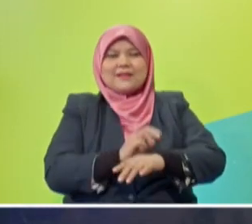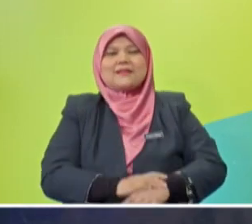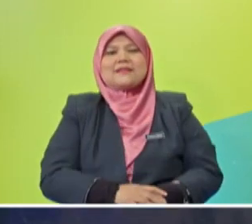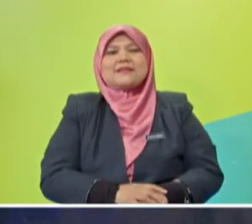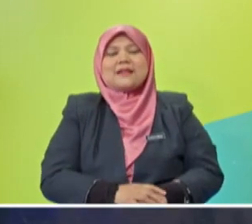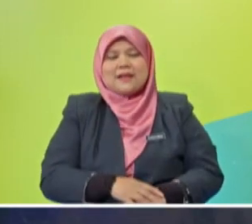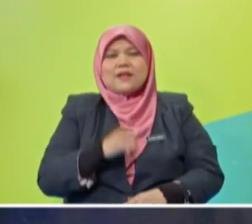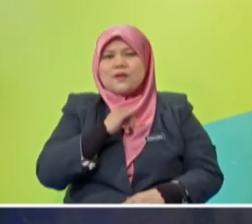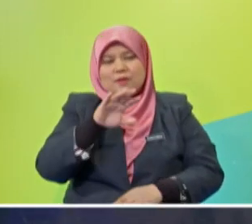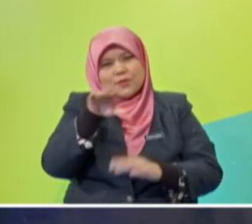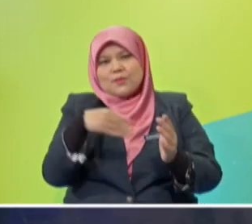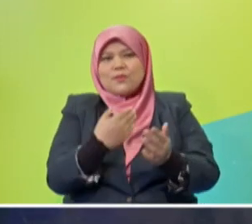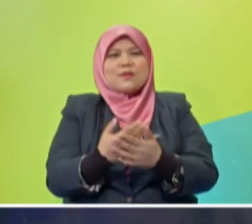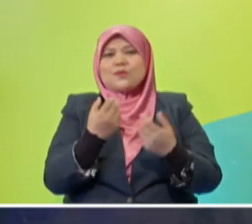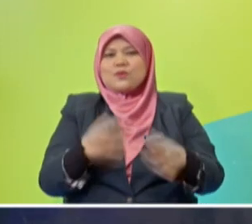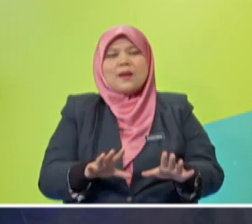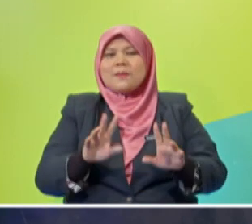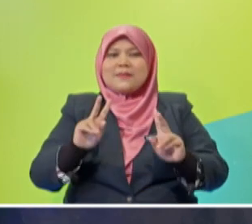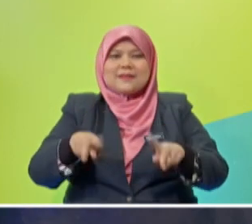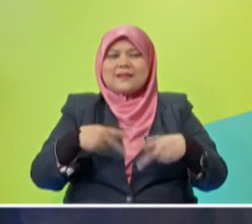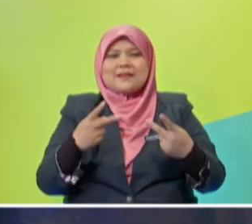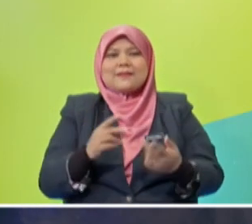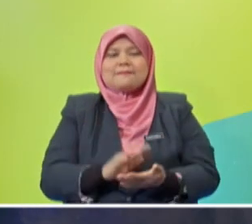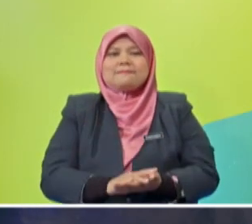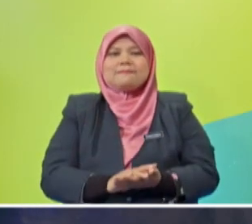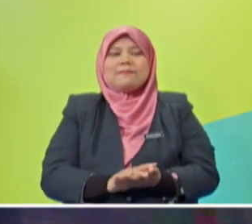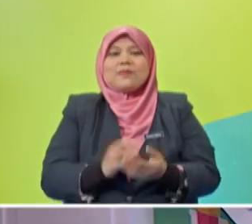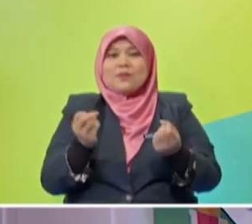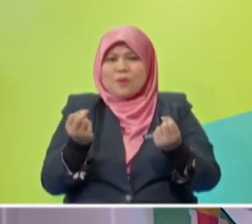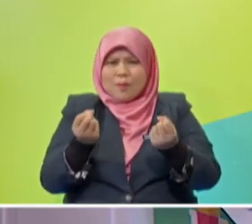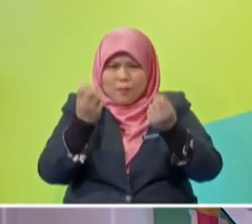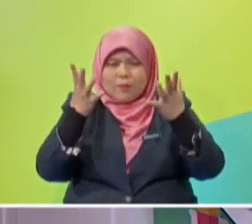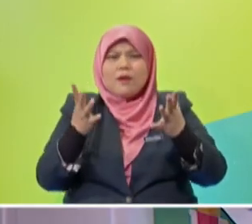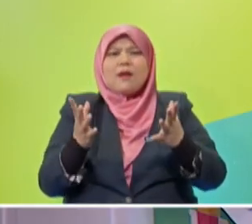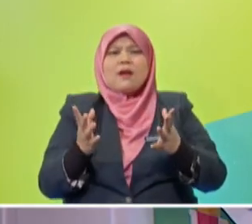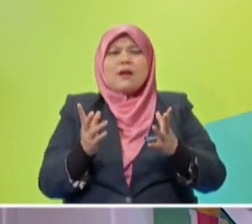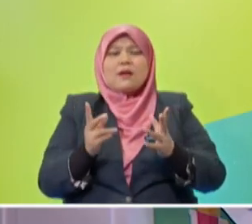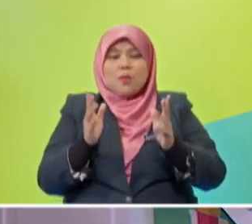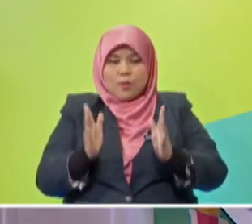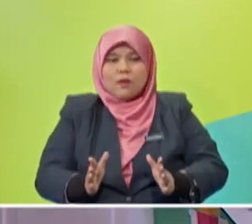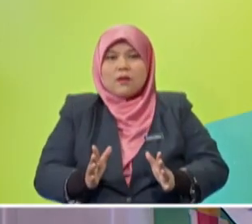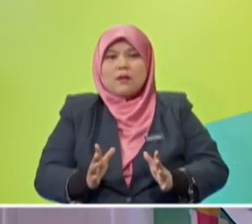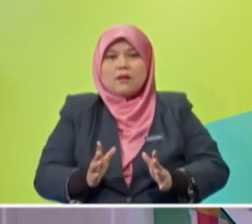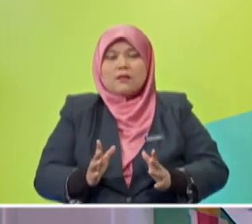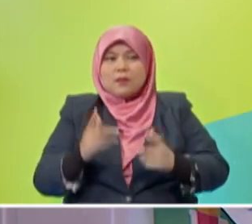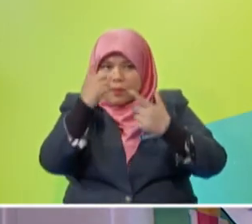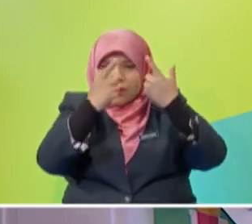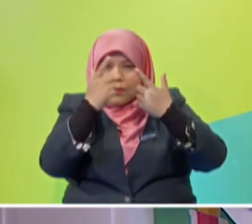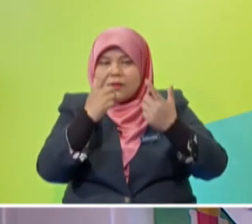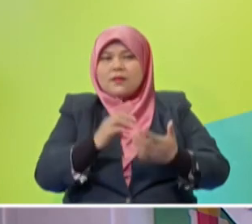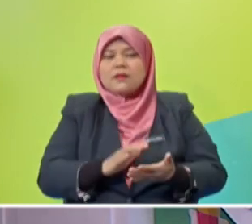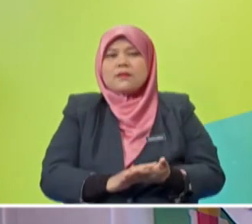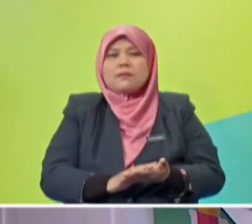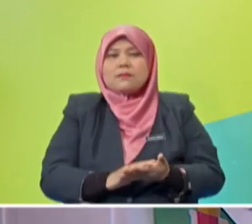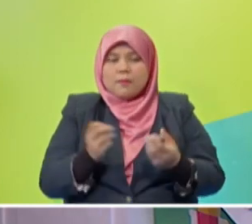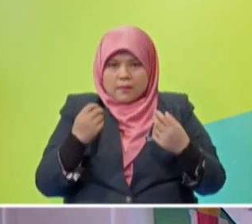pernah sampai. Okay. Memang ramai pelancong. Dan di situ cikgu, saya nak tanya cikgu macam